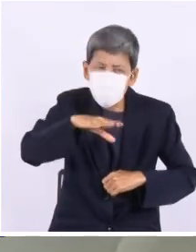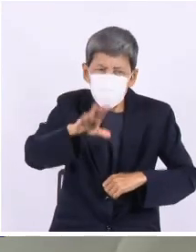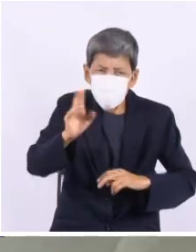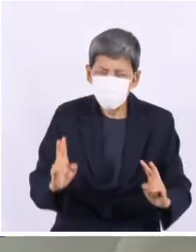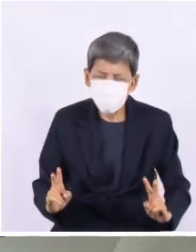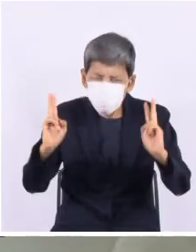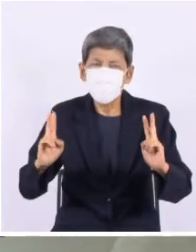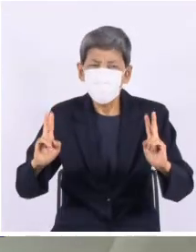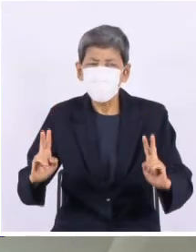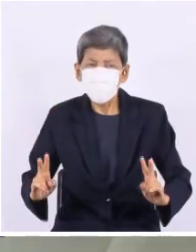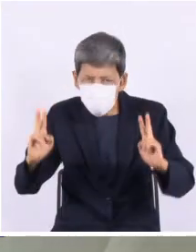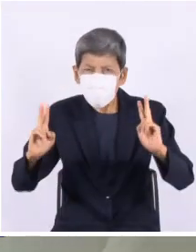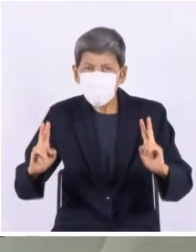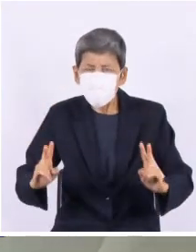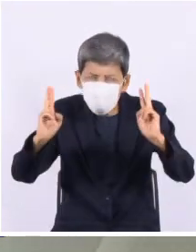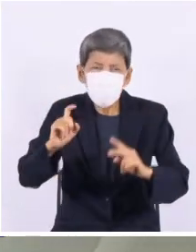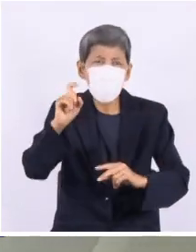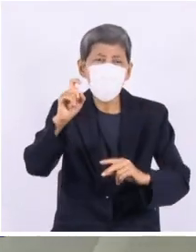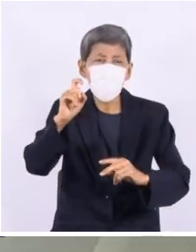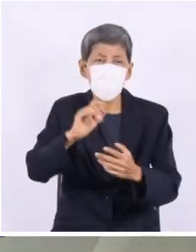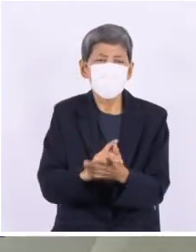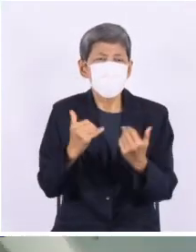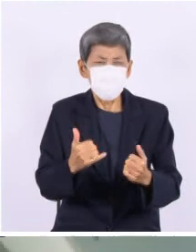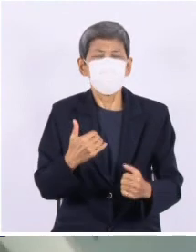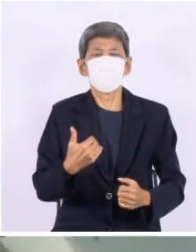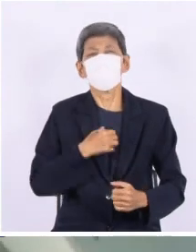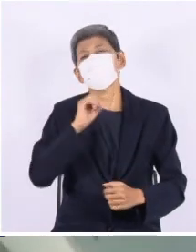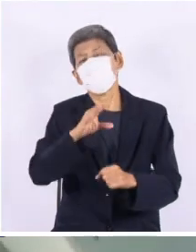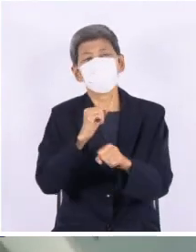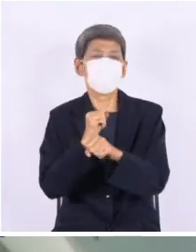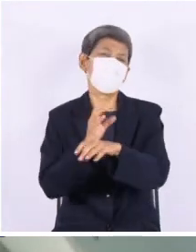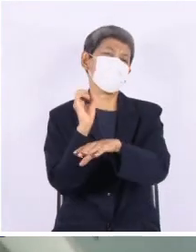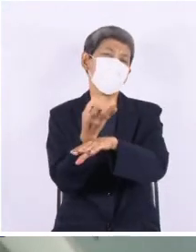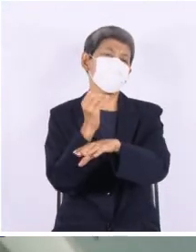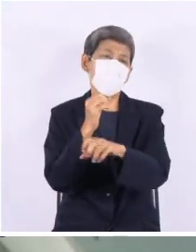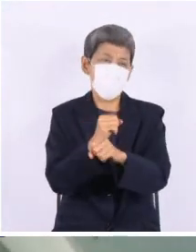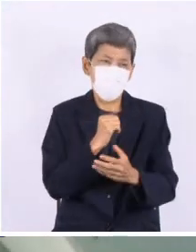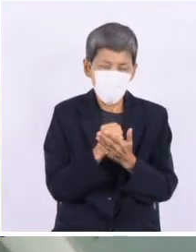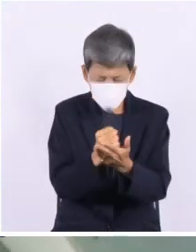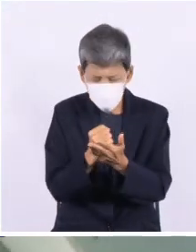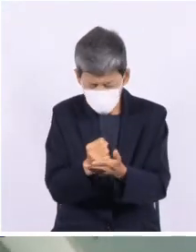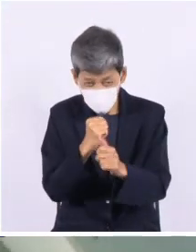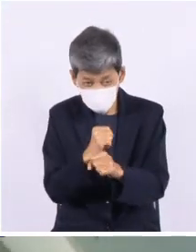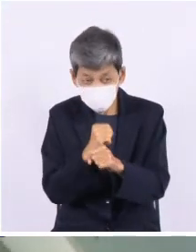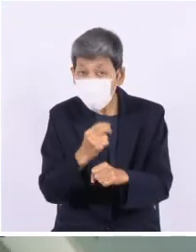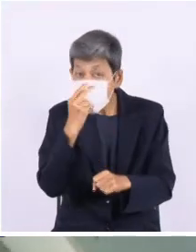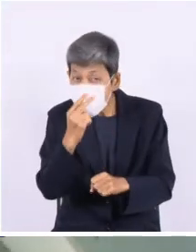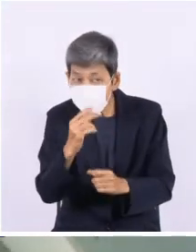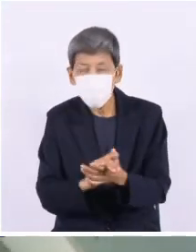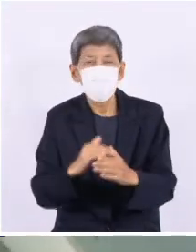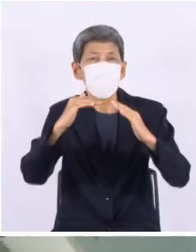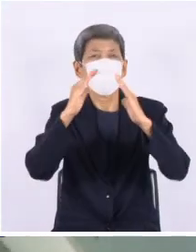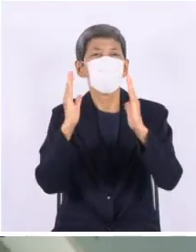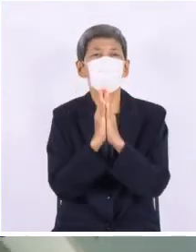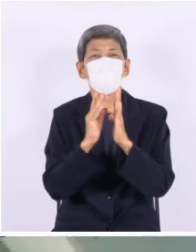ได้ไหมเอาลูกเปิดกระจกไม่ได้อะค่ะฉะนั้นแล้วก็ต้องเรียกทางเจ้าหน้าที่กู้ภัยมาช่วยเหลือนี่เหตุการณ์เกิดขึ้นที่วัดเกตต